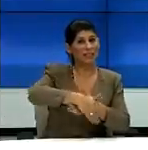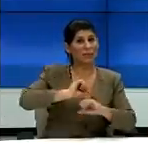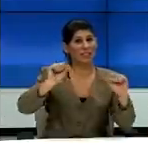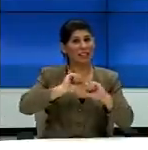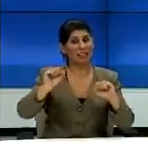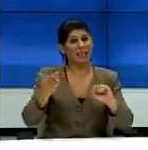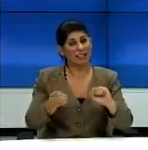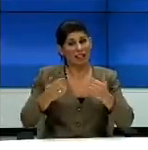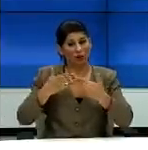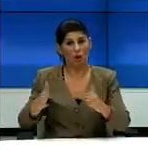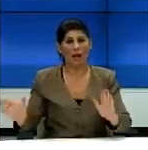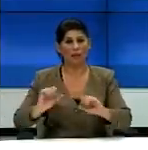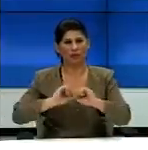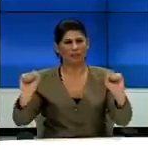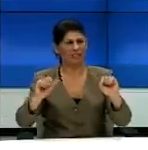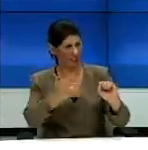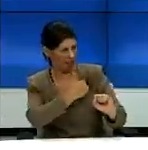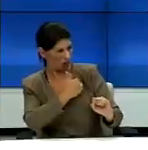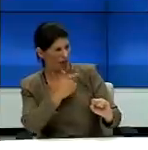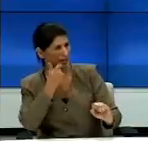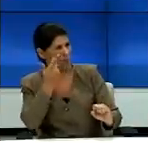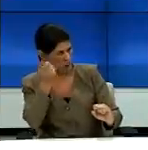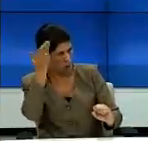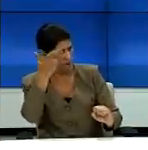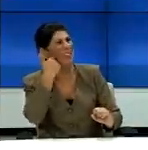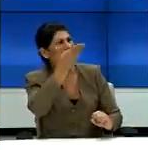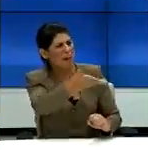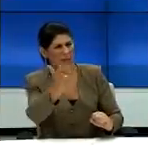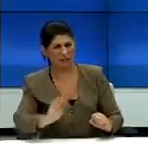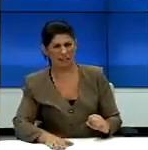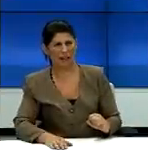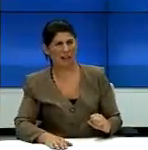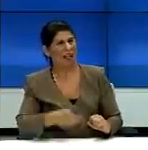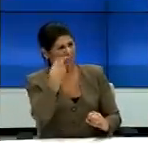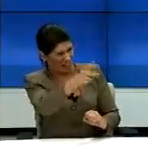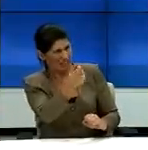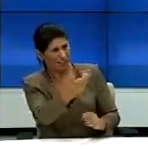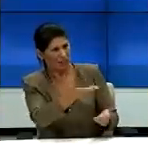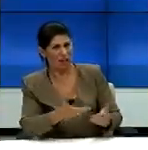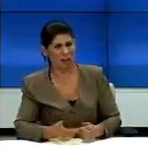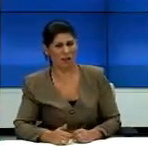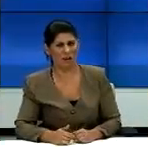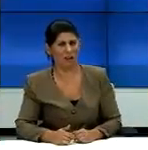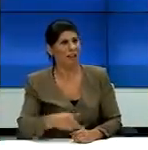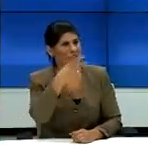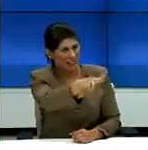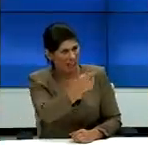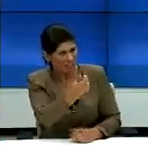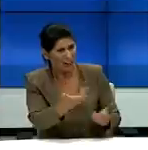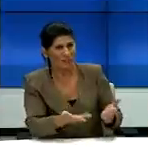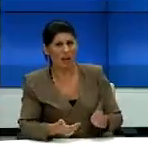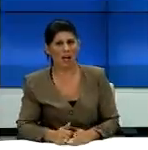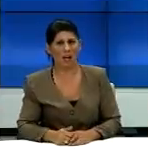του τουρισμού και θα με ρωτήσετε κιόλας πόσο κόστισε? Και ντρεπόμαστε λιγάκι. Λες και είναι δικά σας τα λεφτά. Λες και είναι δικά σας τα